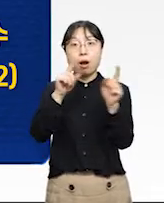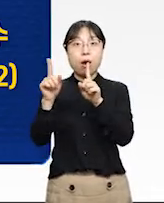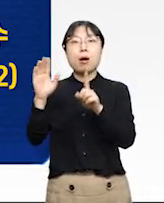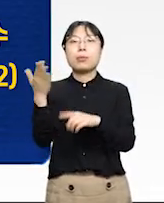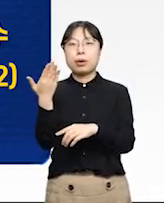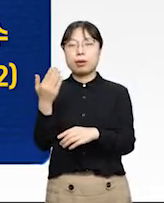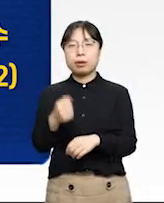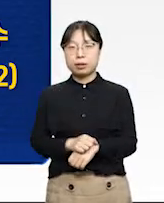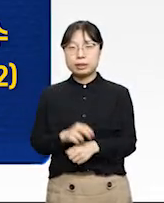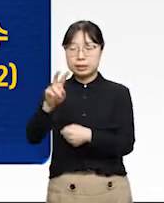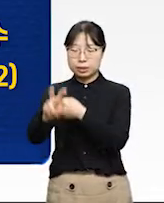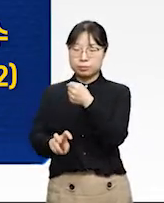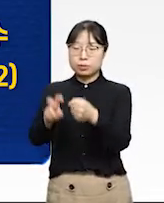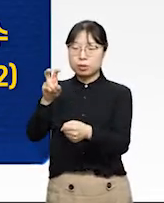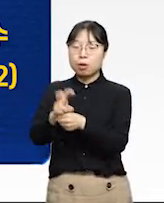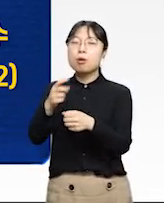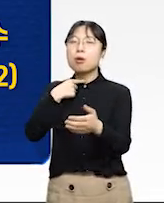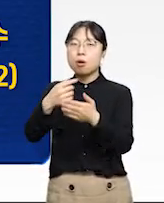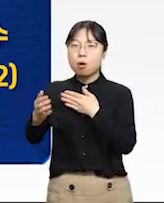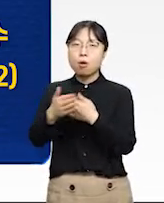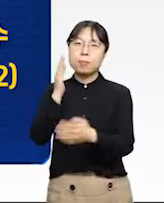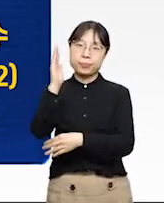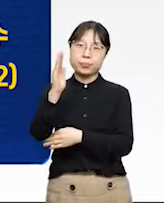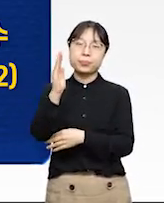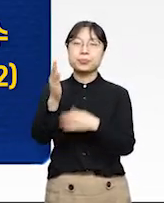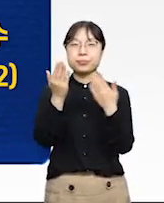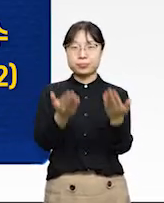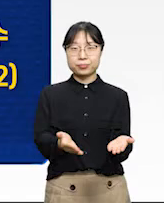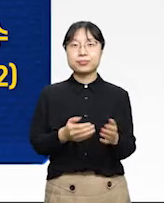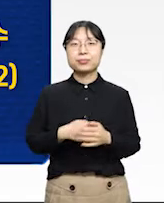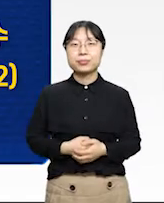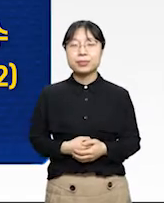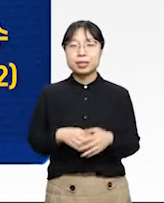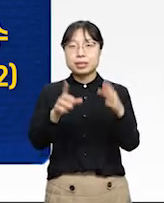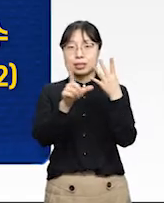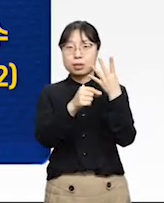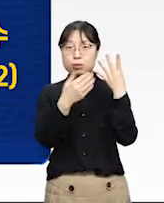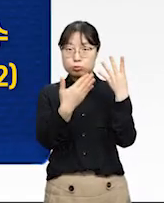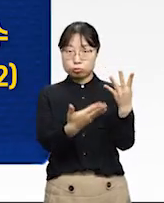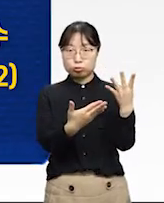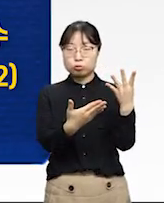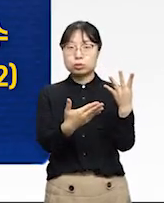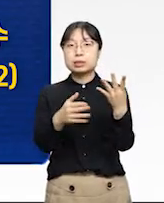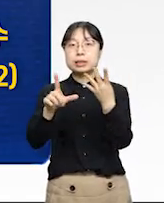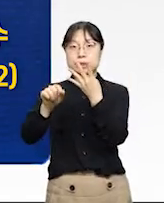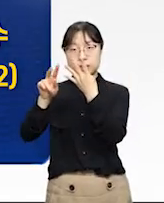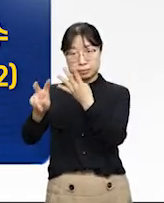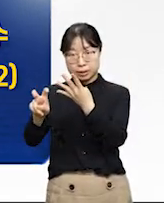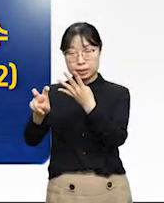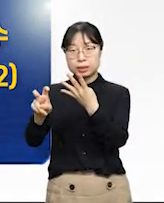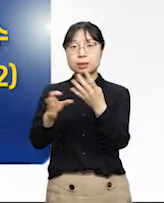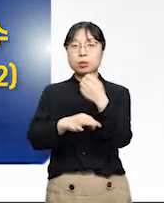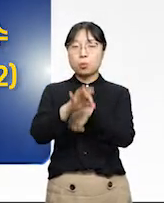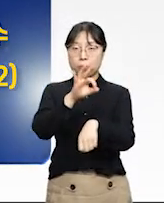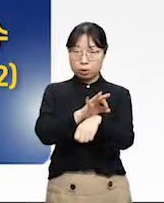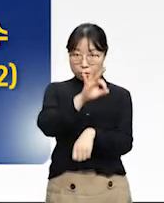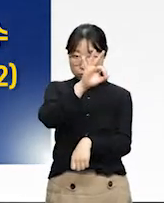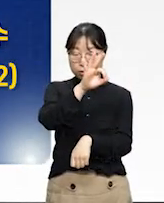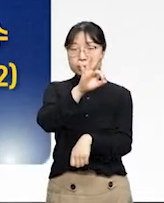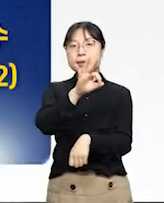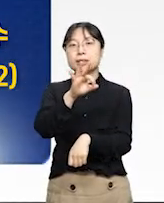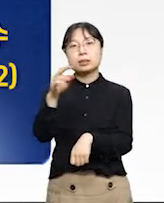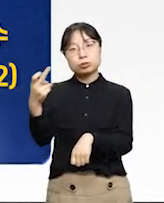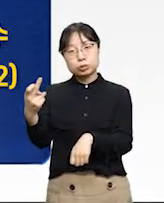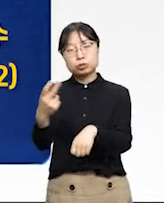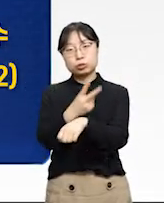육아의 기적에 대한 특강인데요. 4월 9일 금요일과 4월 20일 화요일 각 10시에서 12시까지